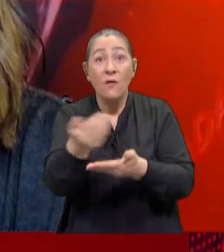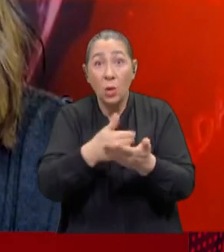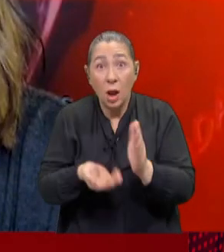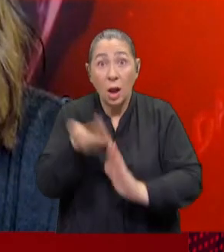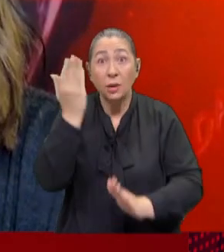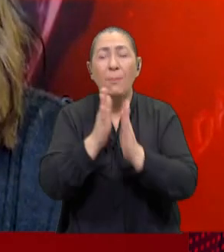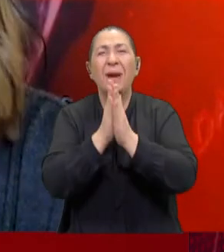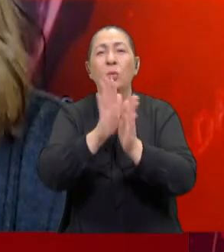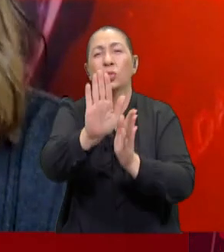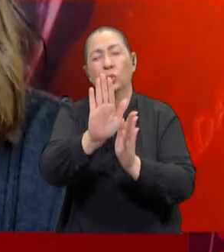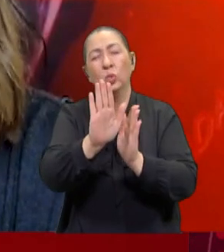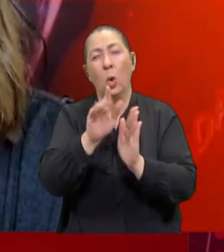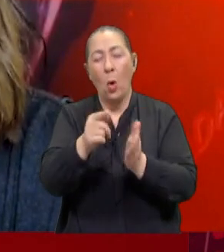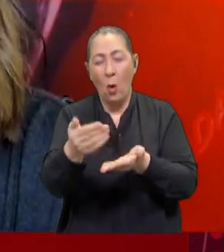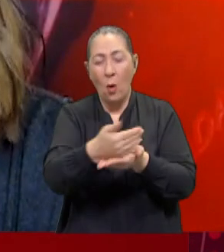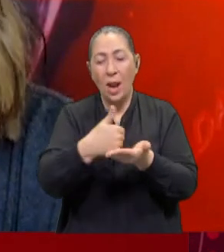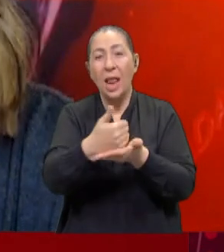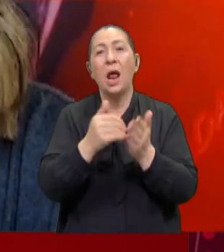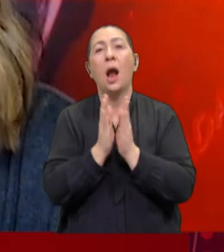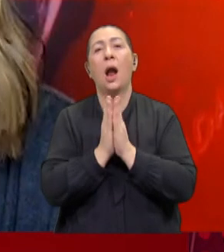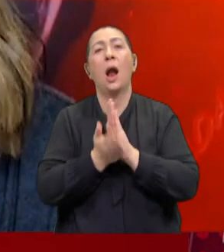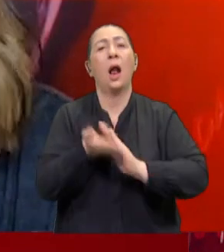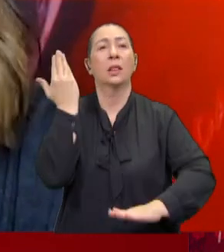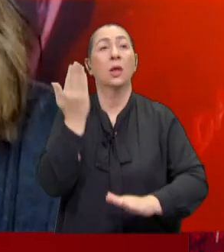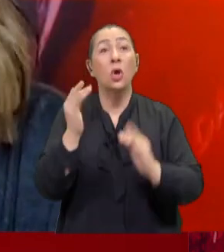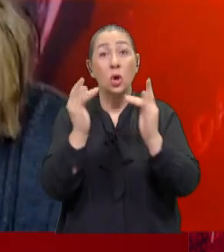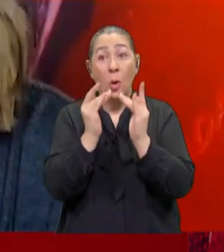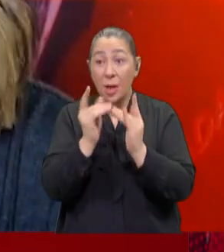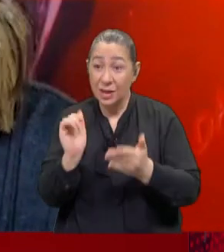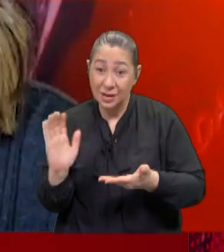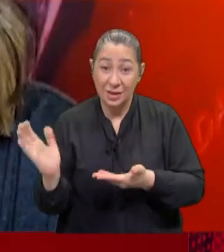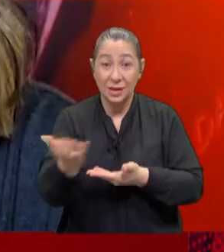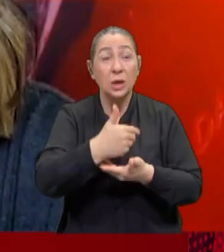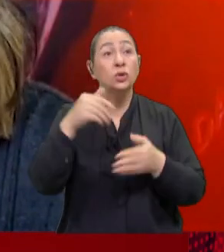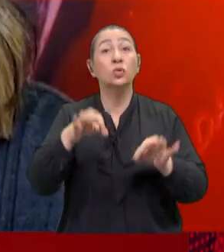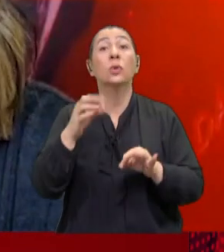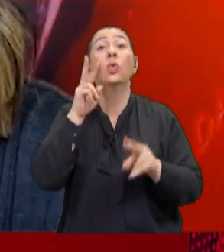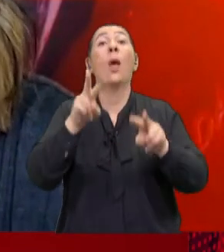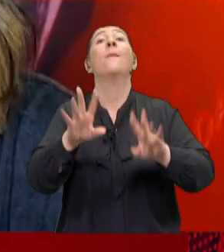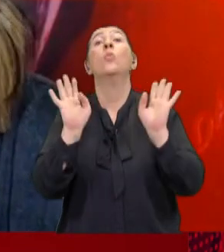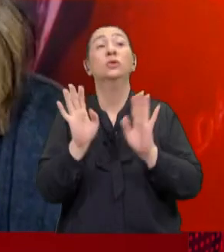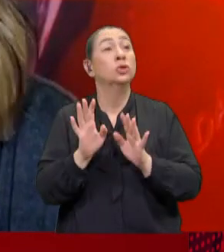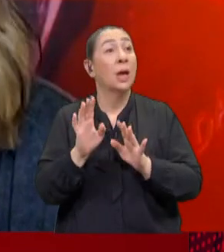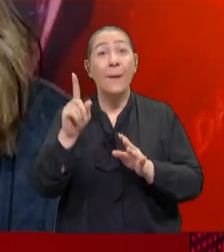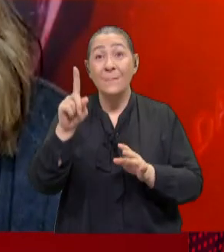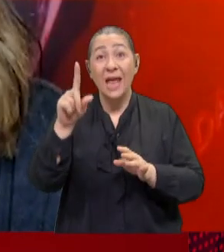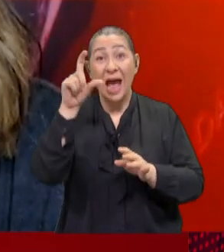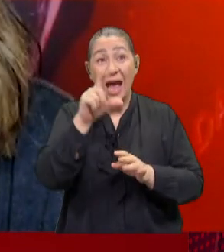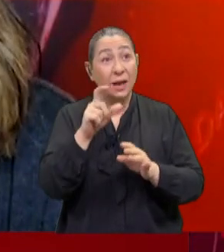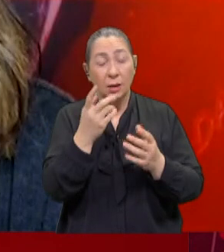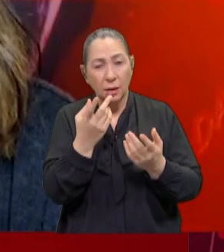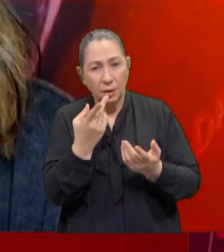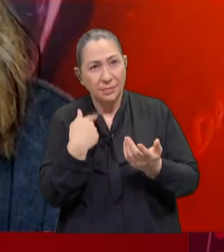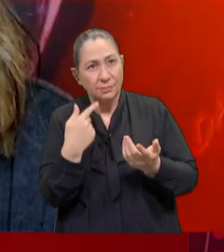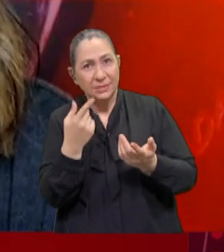kaldırdılar. Pardon, bunu da söyleyeyim. O verileri de kaldırdılar. Köprülerden elde edilen gelir miktarını şu an öğrenemiyor muyuz? 2021'de ne kadar gelir